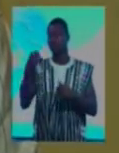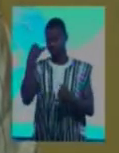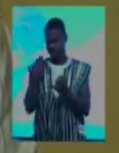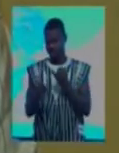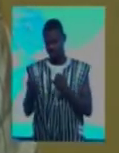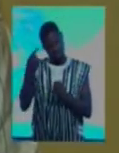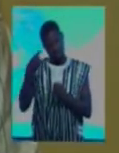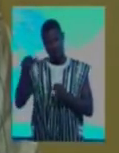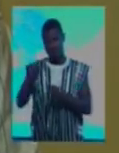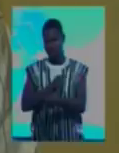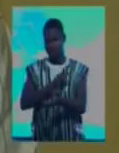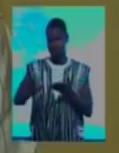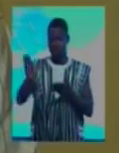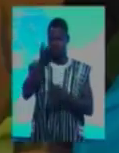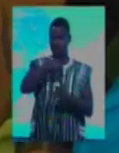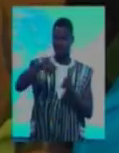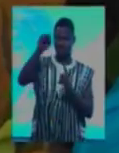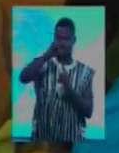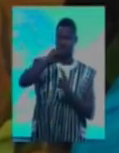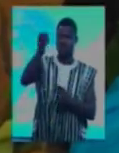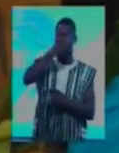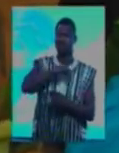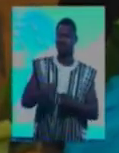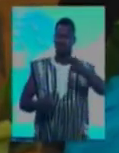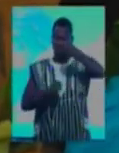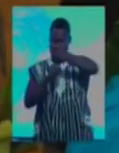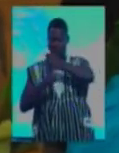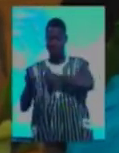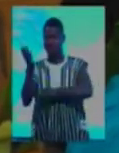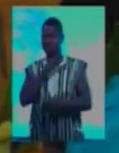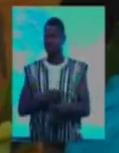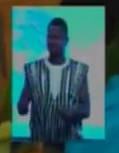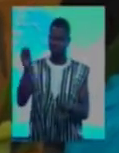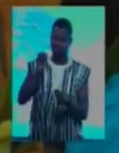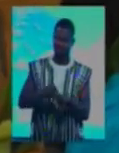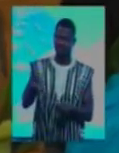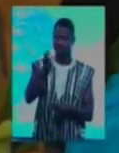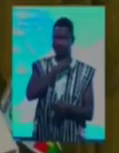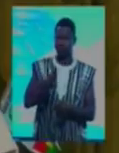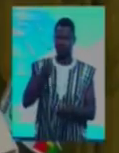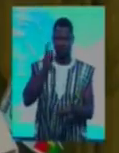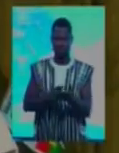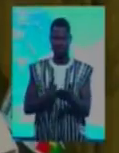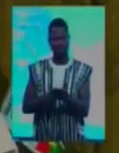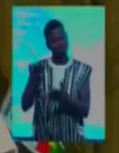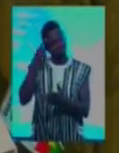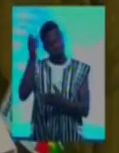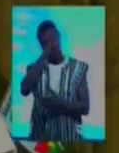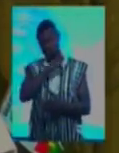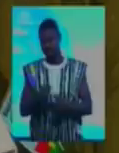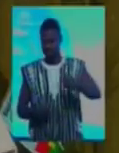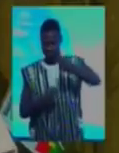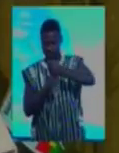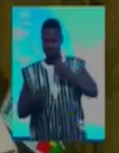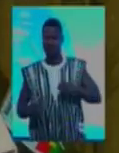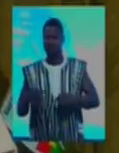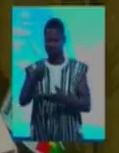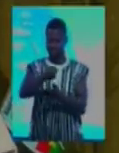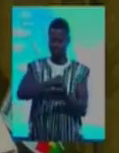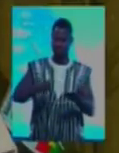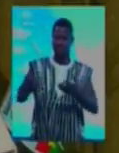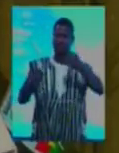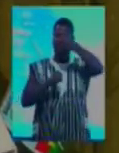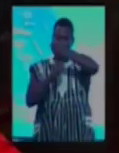la dégradation de la situation sécuritaire. En plus des débats autour de la problématique de la protection des aires protégées, les acteurs de